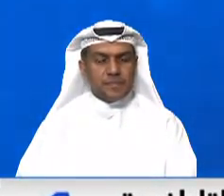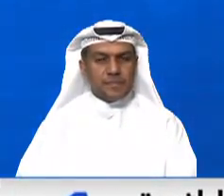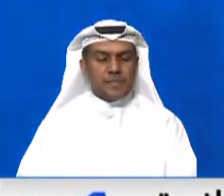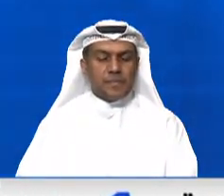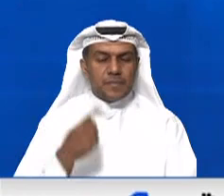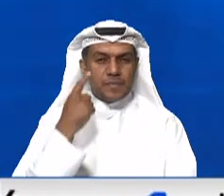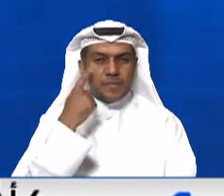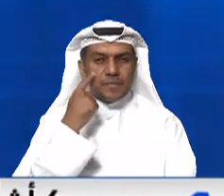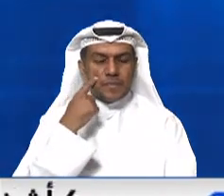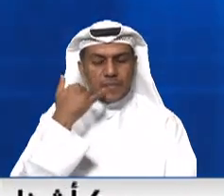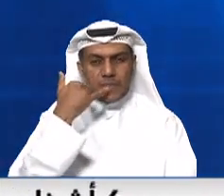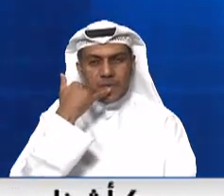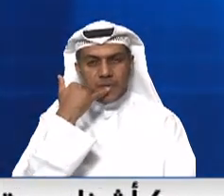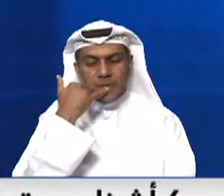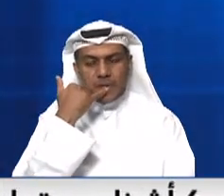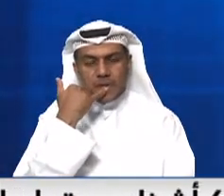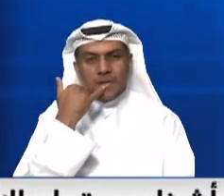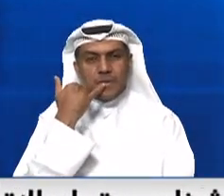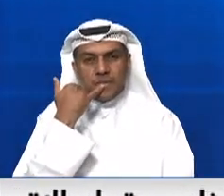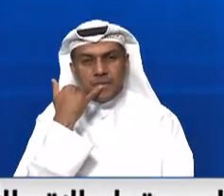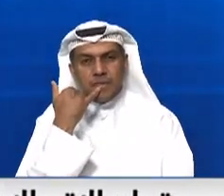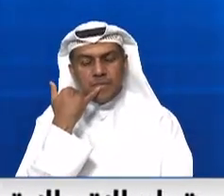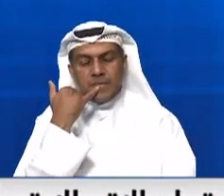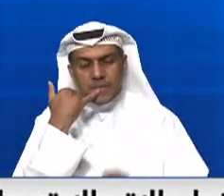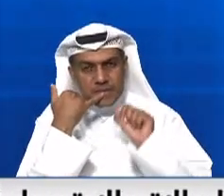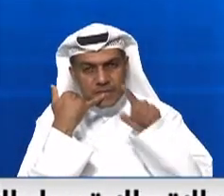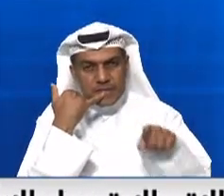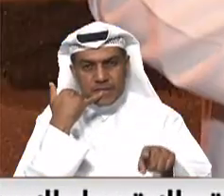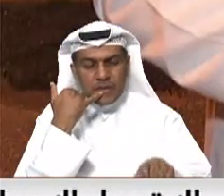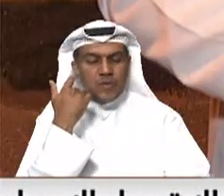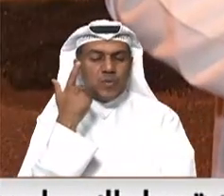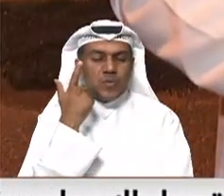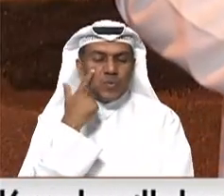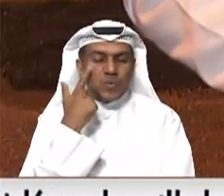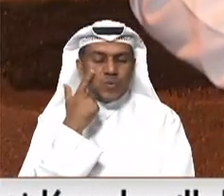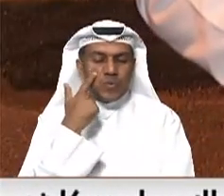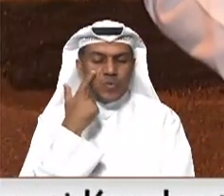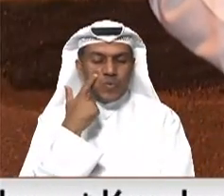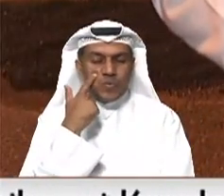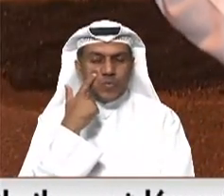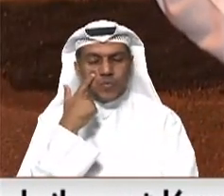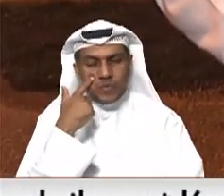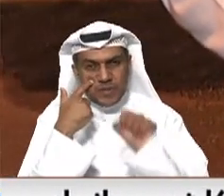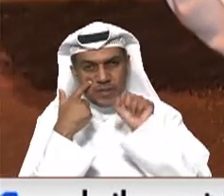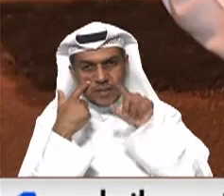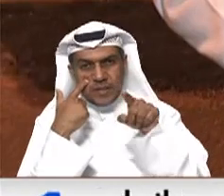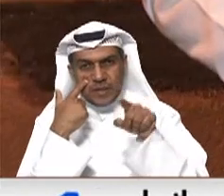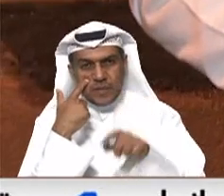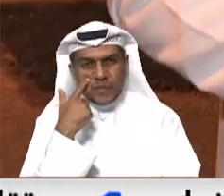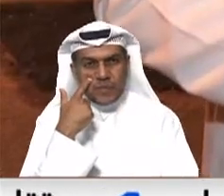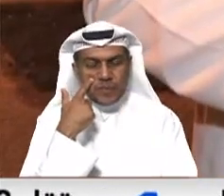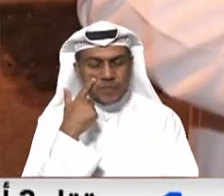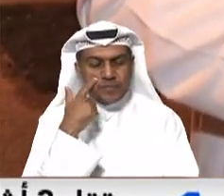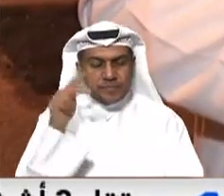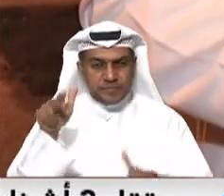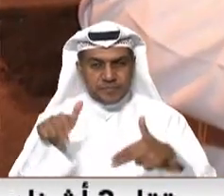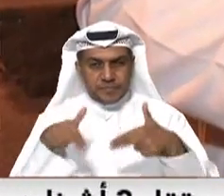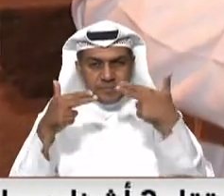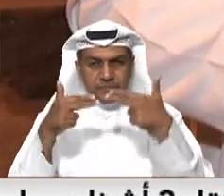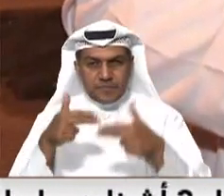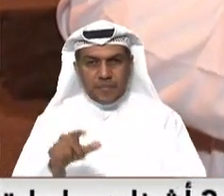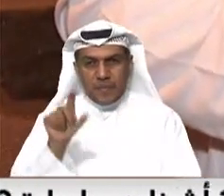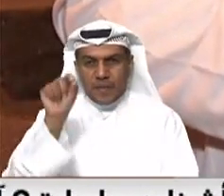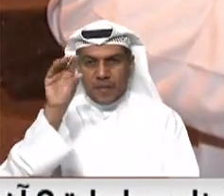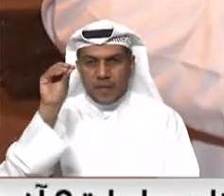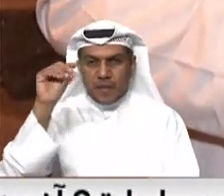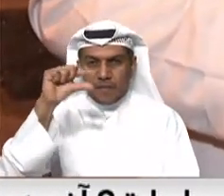وللمزيد من التفاصيل ننتقل الآن إلى محافظة الأحمدي، حيث مراسلنا من هناك مراسل تلفزيون دولة الكويت الزميل فهد